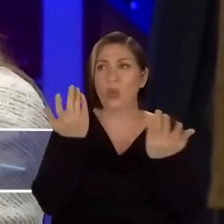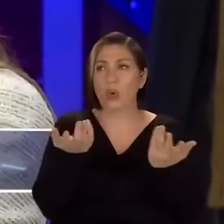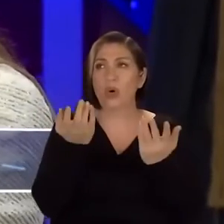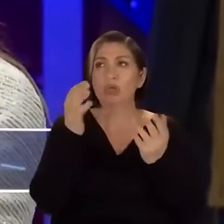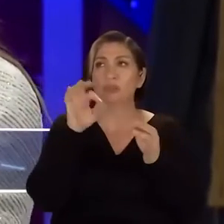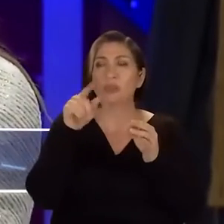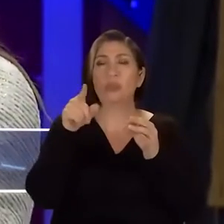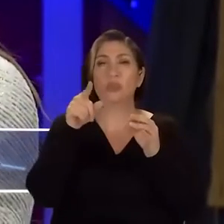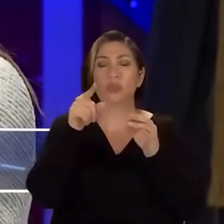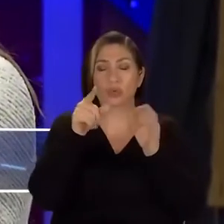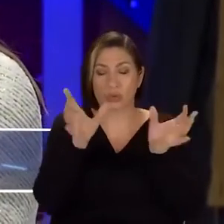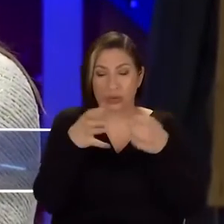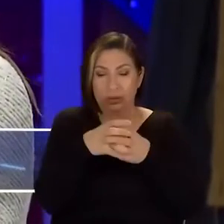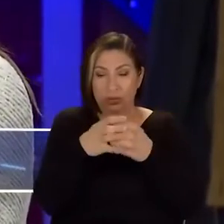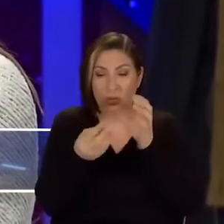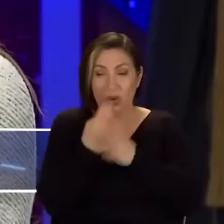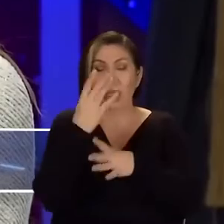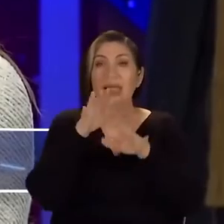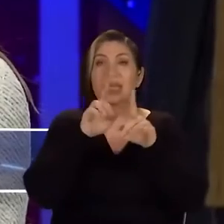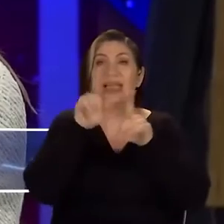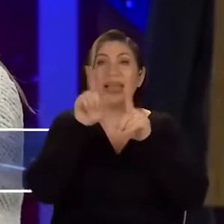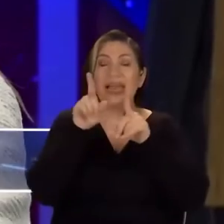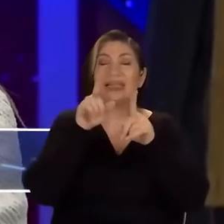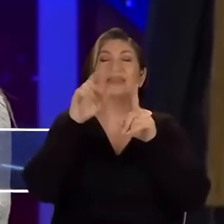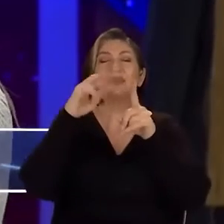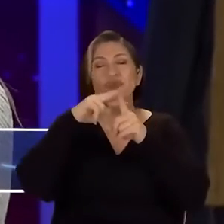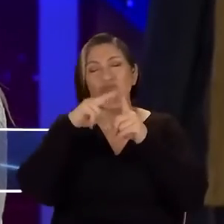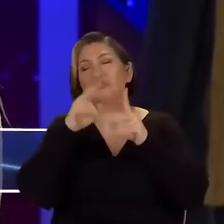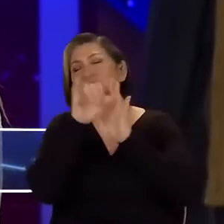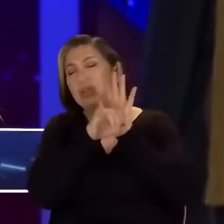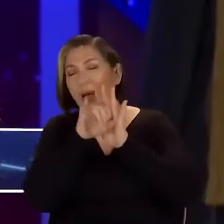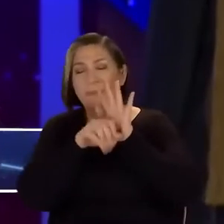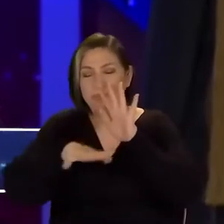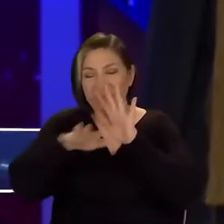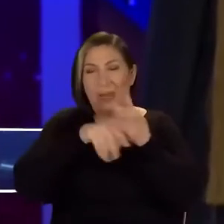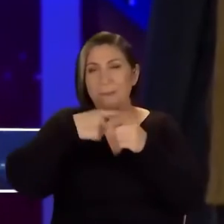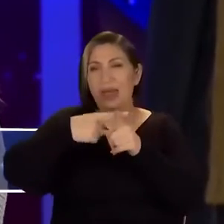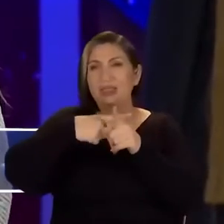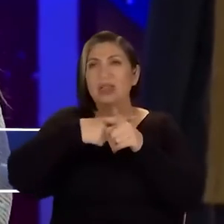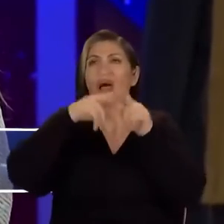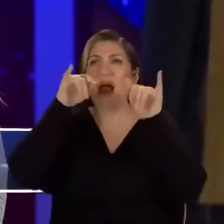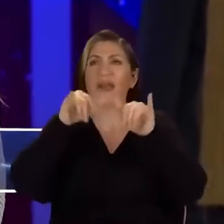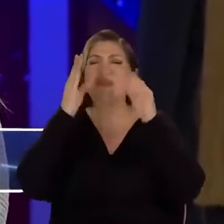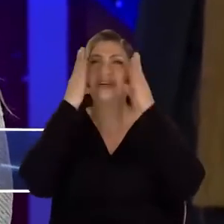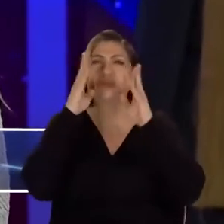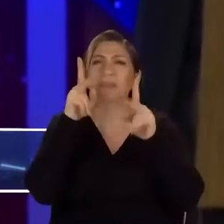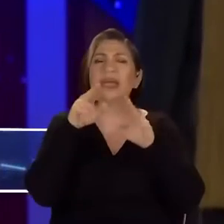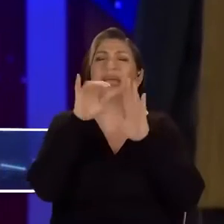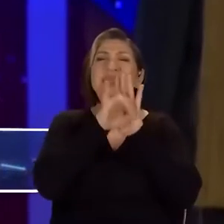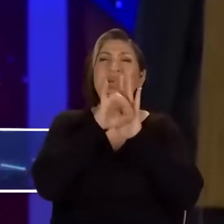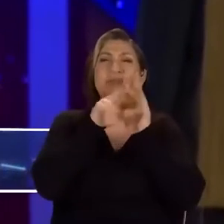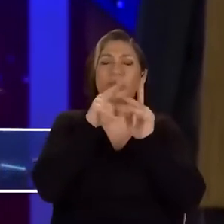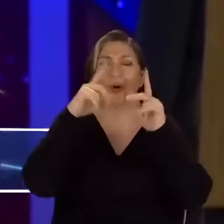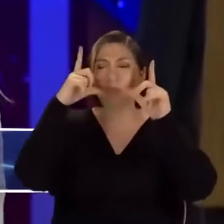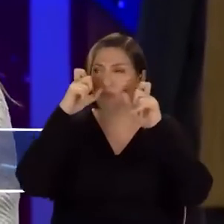Şimdi bu blockchain tabanlı kurulan sosyal medya uygulaması, sizin paylaştığınız içerikler, aynen Facebook gibi, Instagram gibi resim